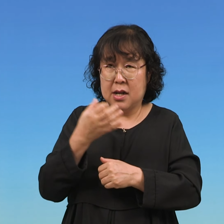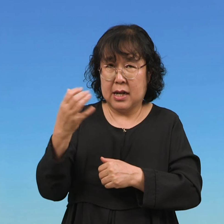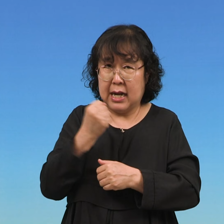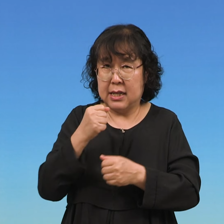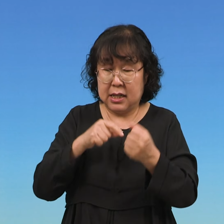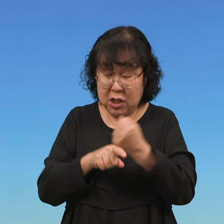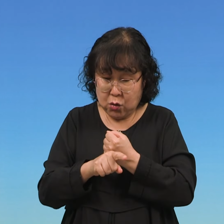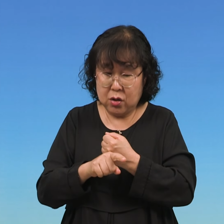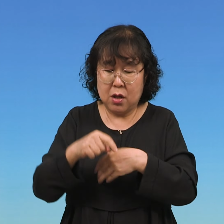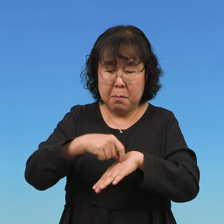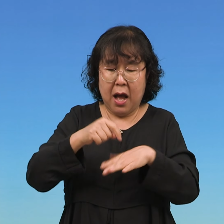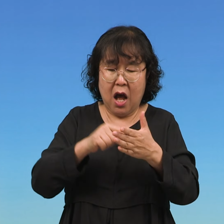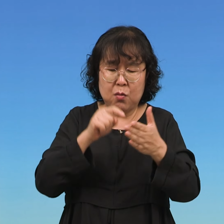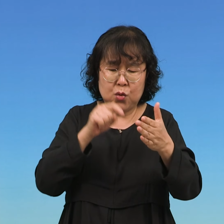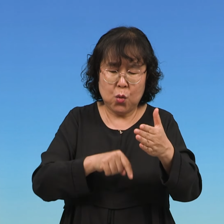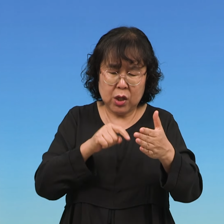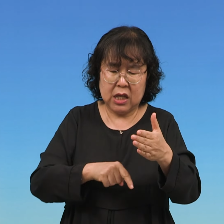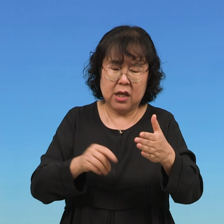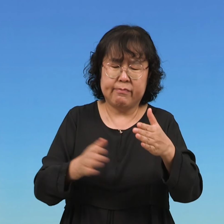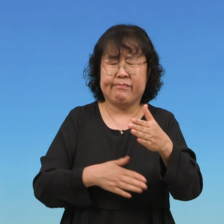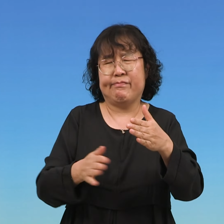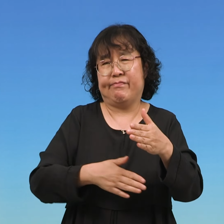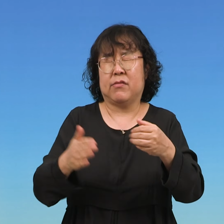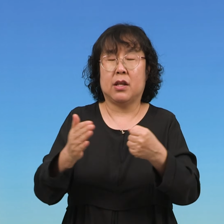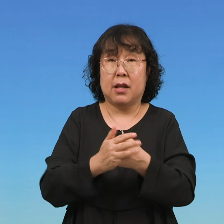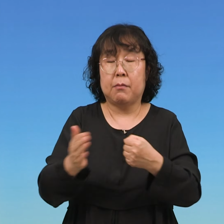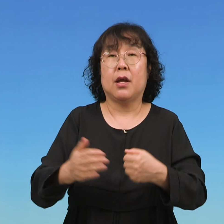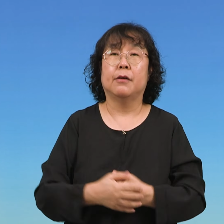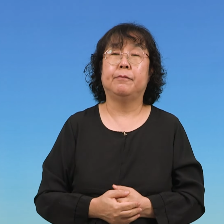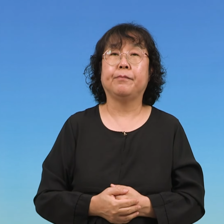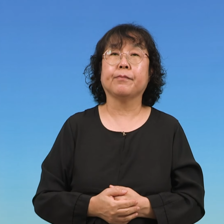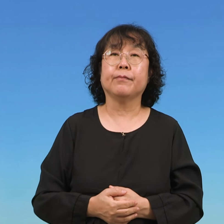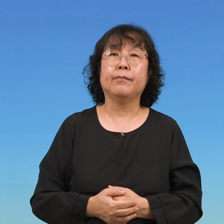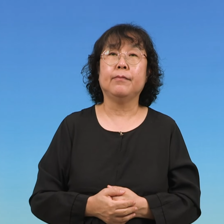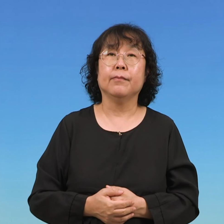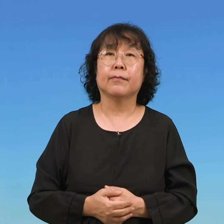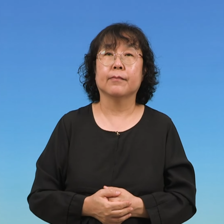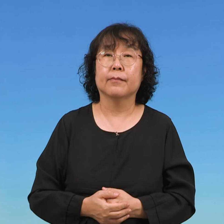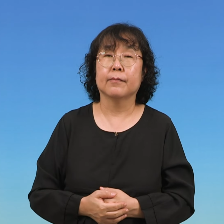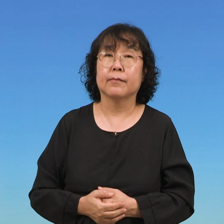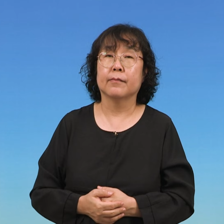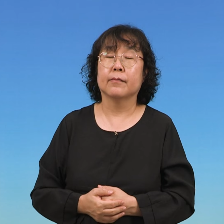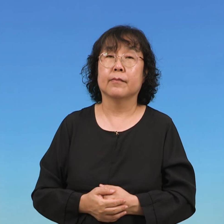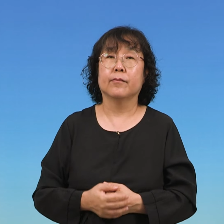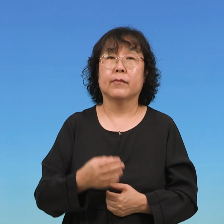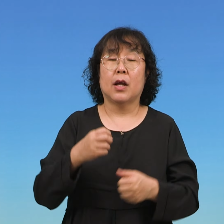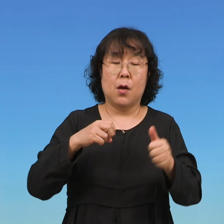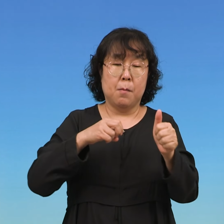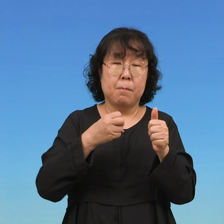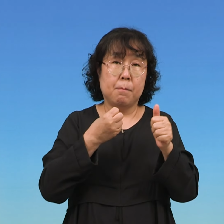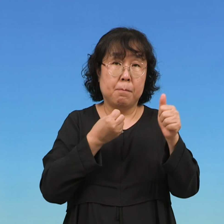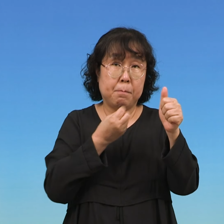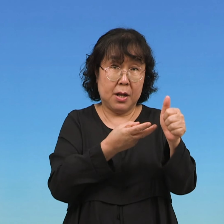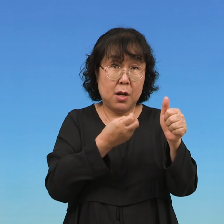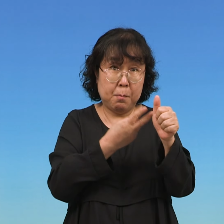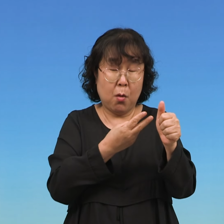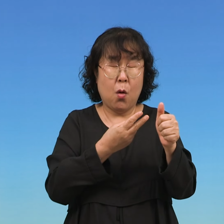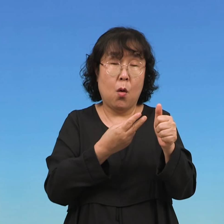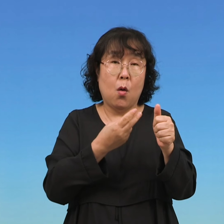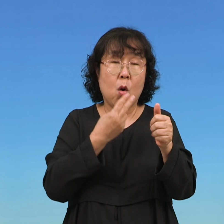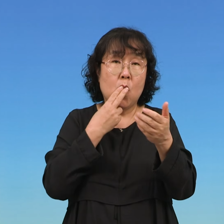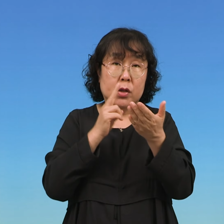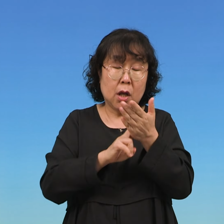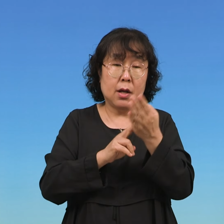그렇습니다 그래서 사도 바울이 그 자족이 비결 아까 그 11절 다시 보실 빌립보 4장 11절